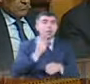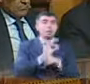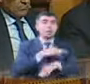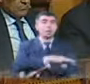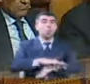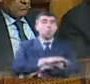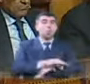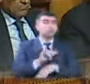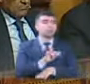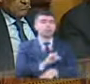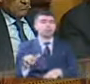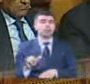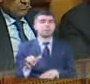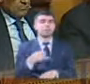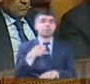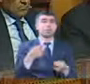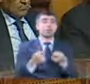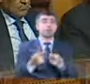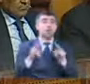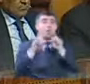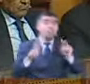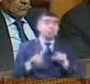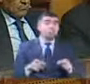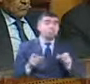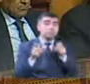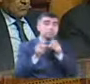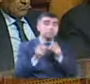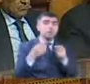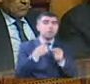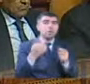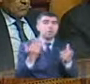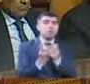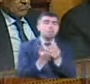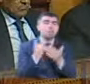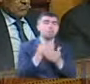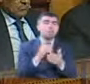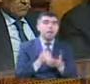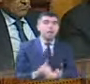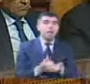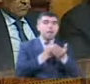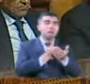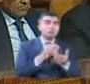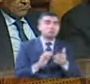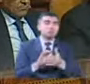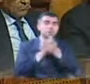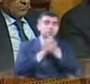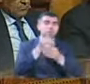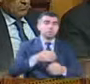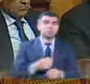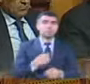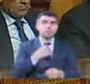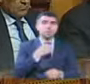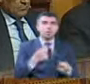كاينش واحد الامكانيه ديال المتابعه ديال القضايا المتعلقه بالاقتصاد الاجتماعي. لهذا هذا موضوع ماشي موضوع